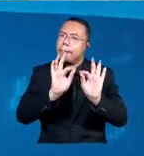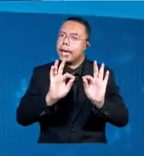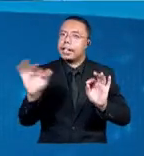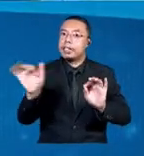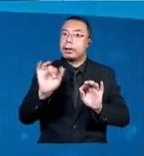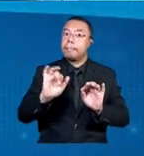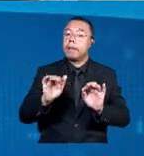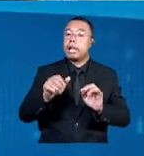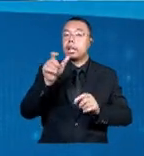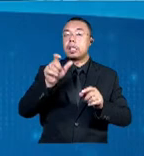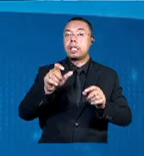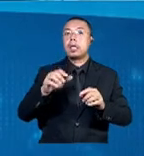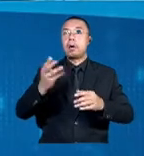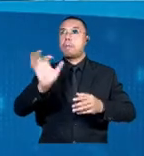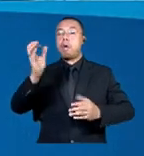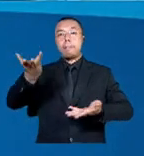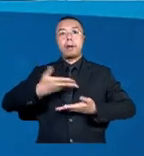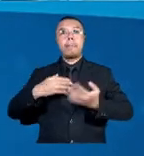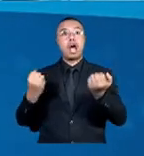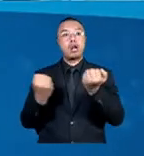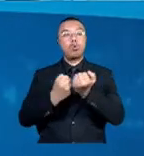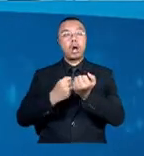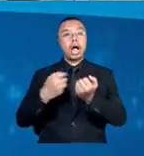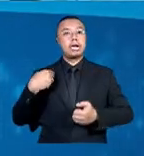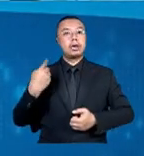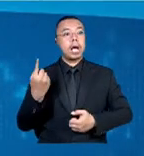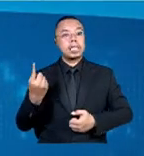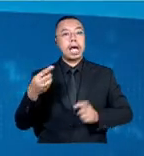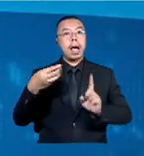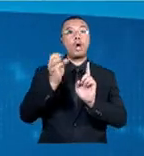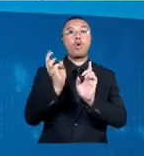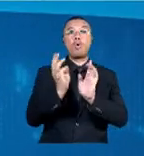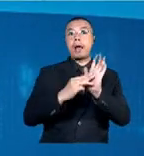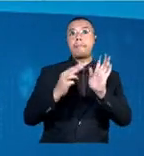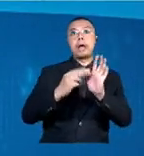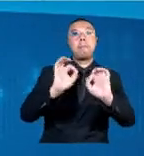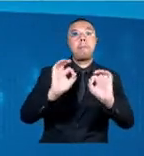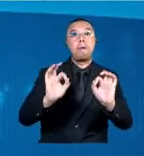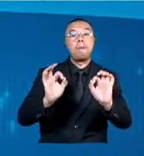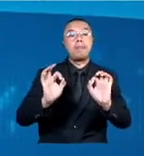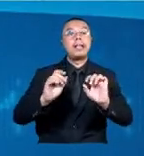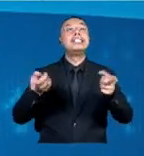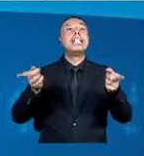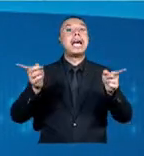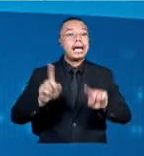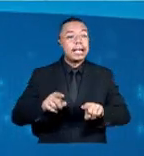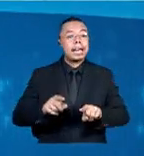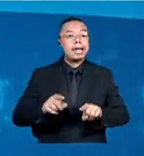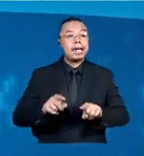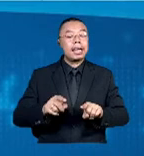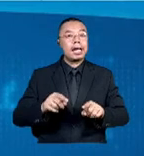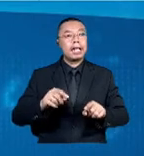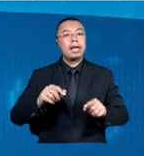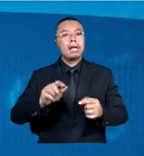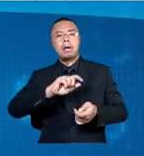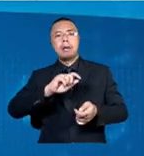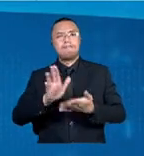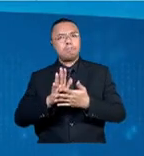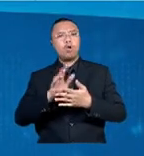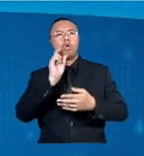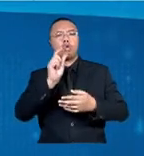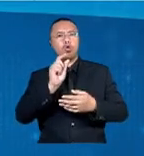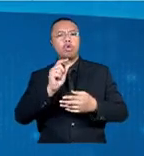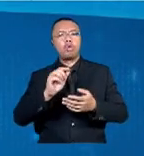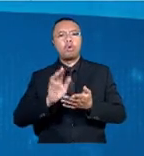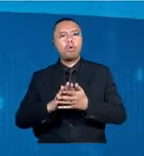mewadahi seperti mendapat sponsor gitu ya Mbak ya, dari BUMN atau swasta. Jadi regenerasi atlet disabilitas